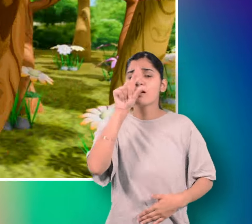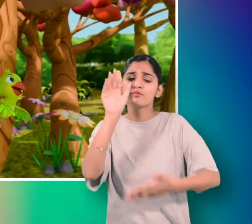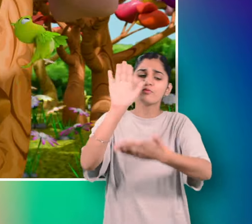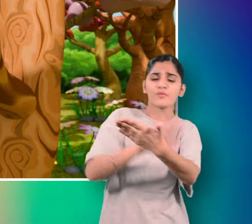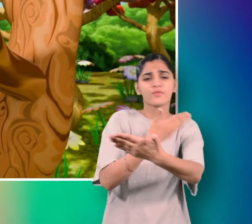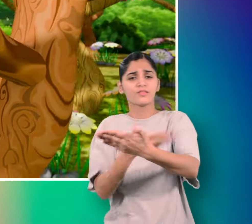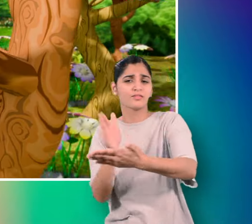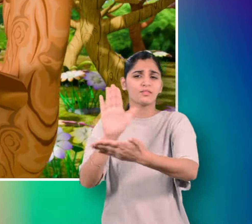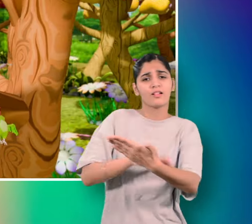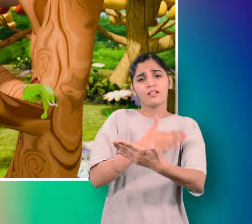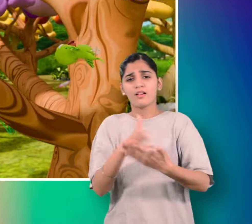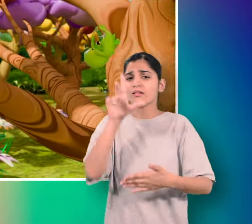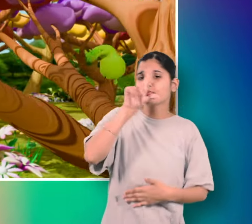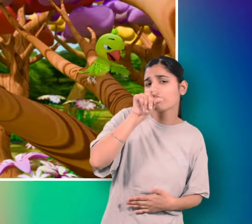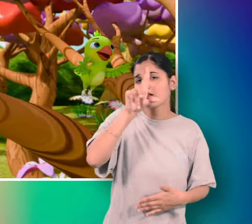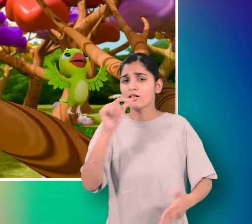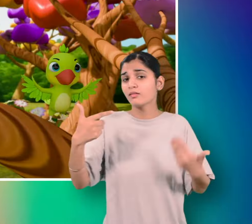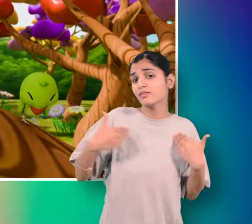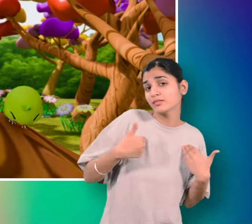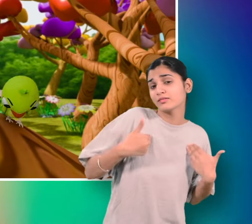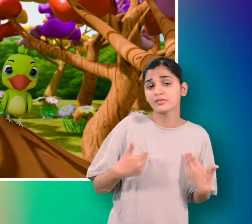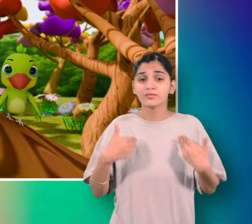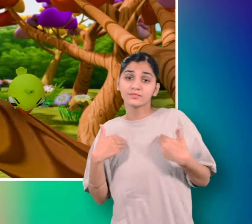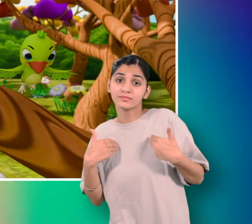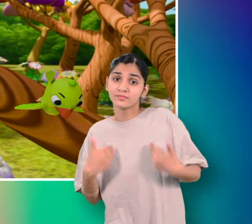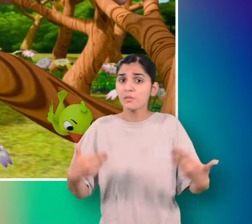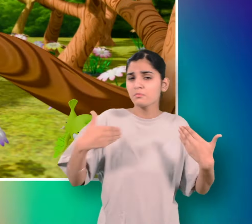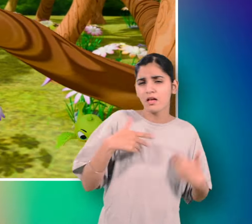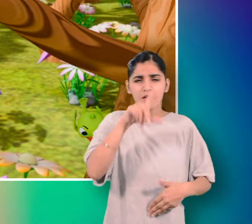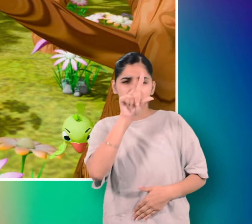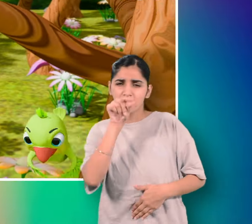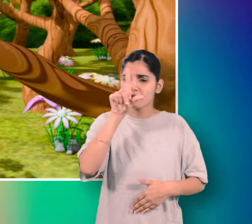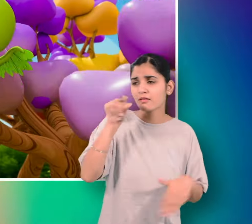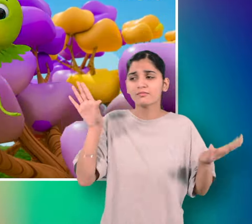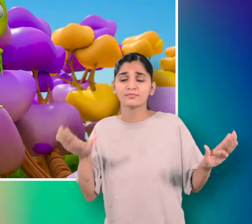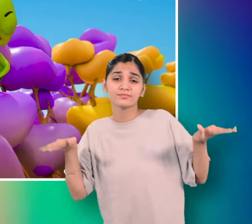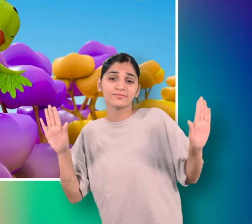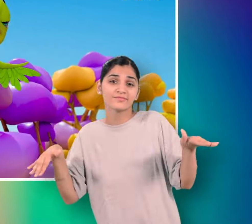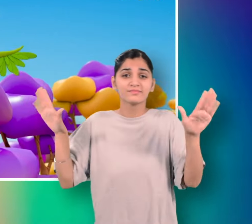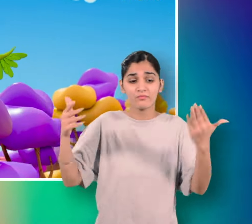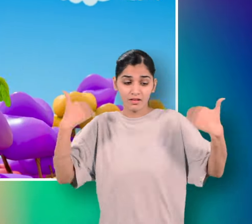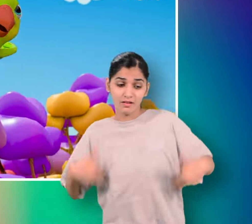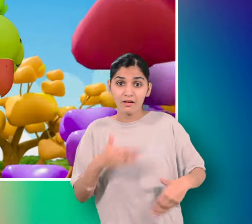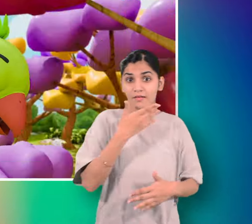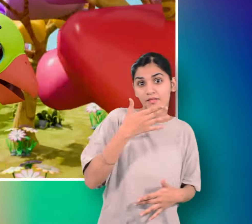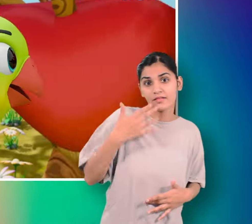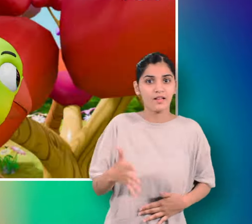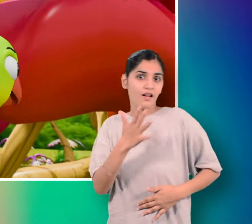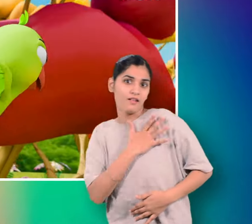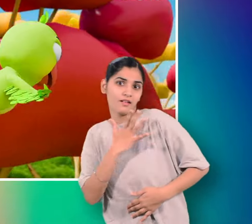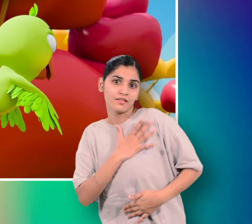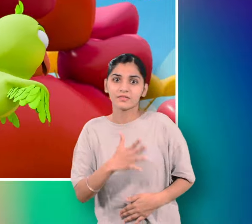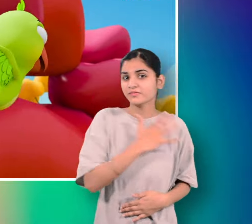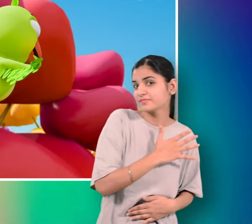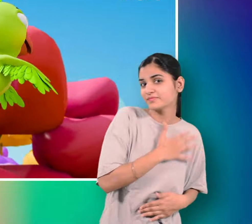मिट्ठू मिट्ठू गाता हूं तोता हूं तोता हूं मैं तोता हूं हरे रंग